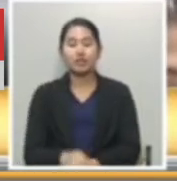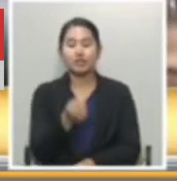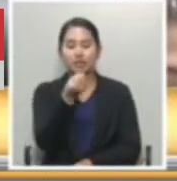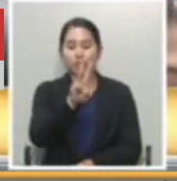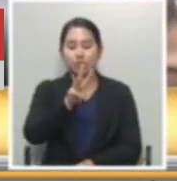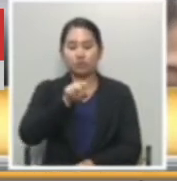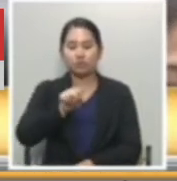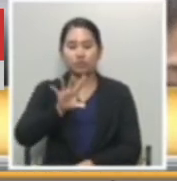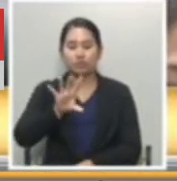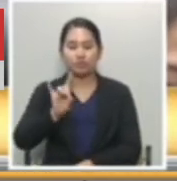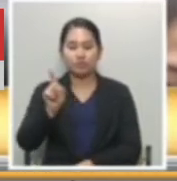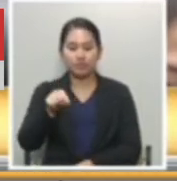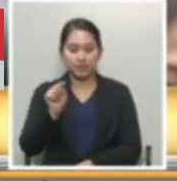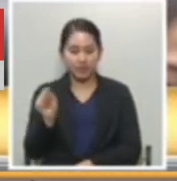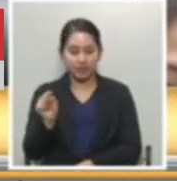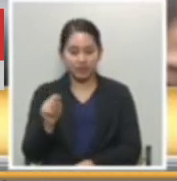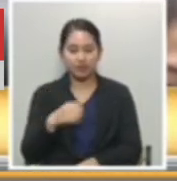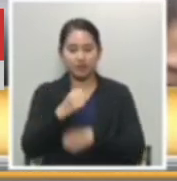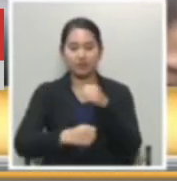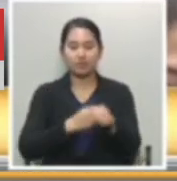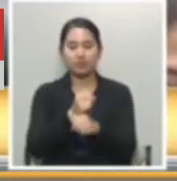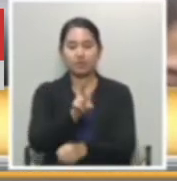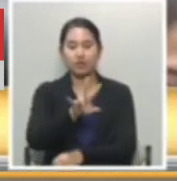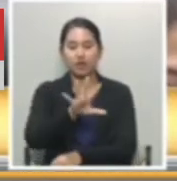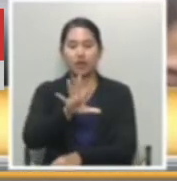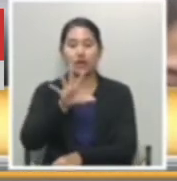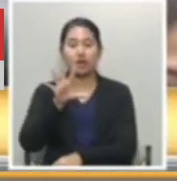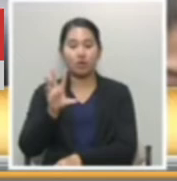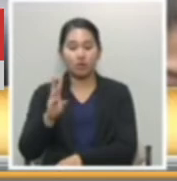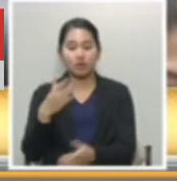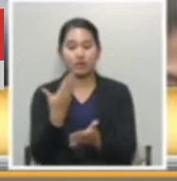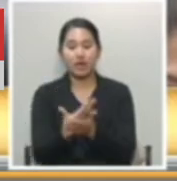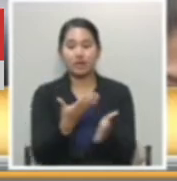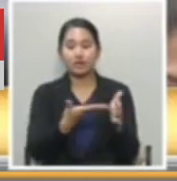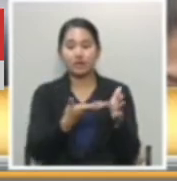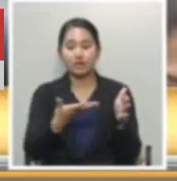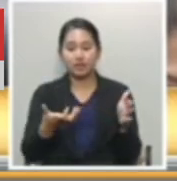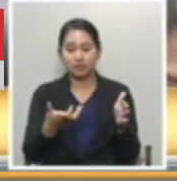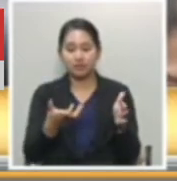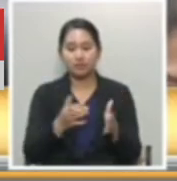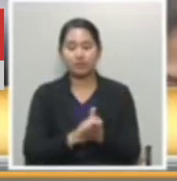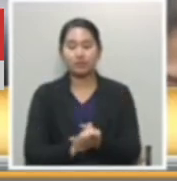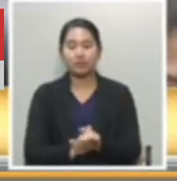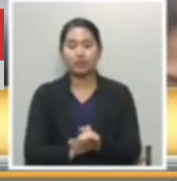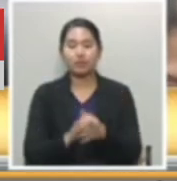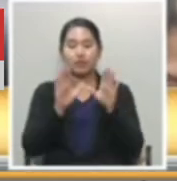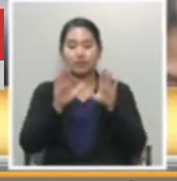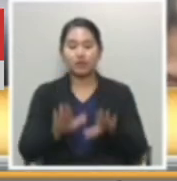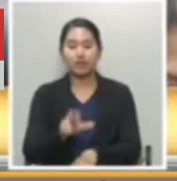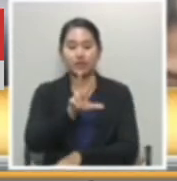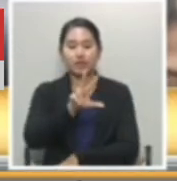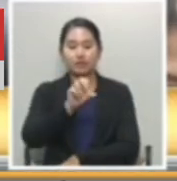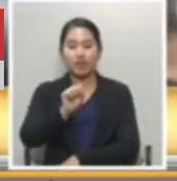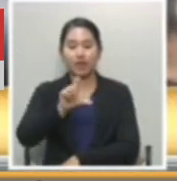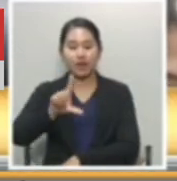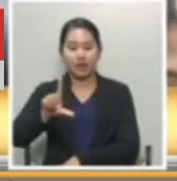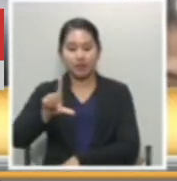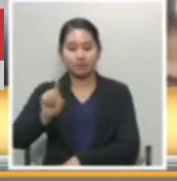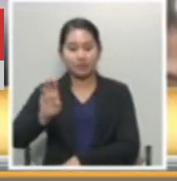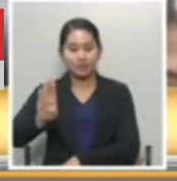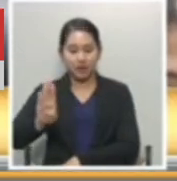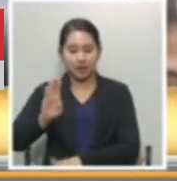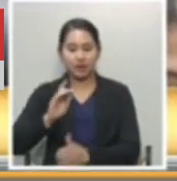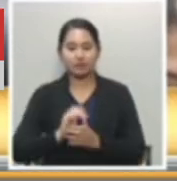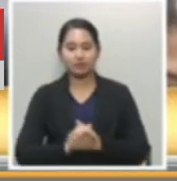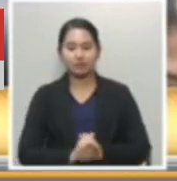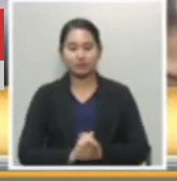าณปี56กู้ครับลดลงเหลือแค่ 300,000 ล้านบาทเป็นแค่ 12.5%